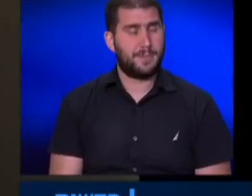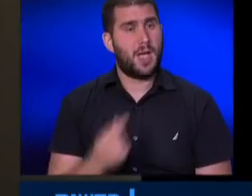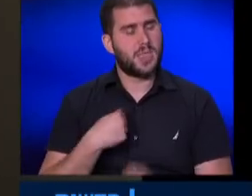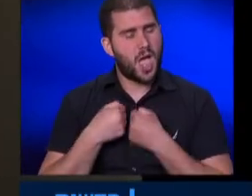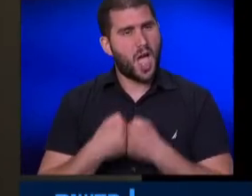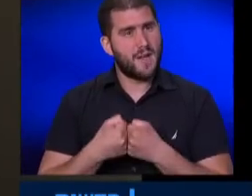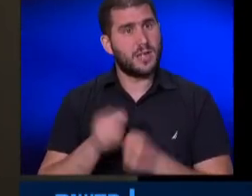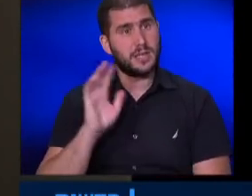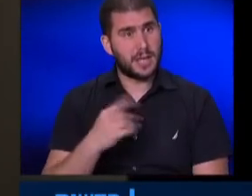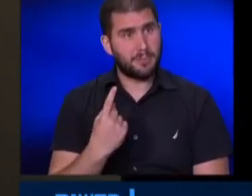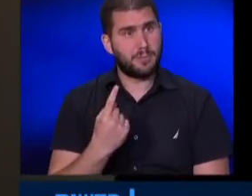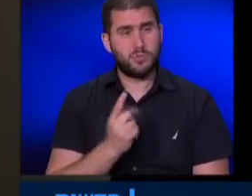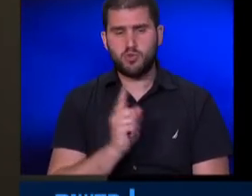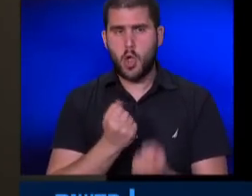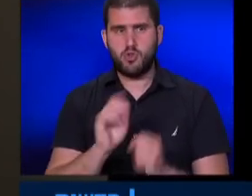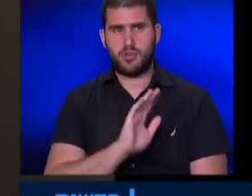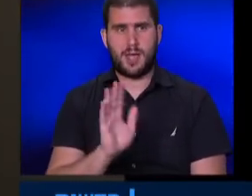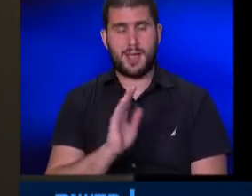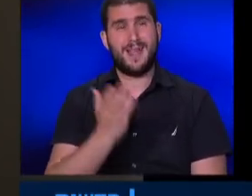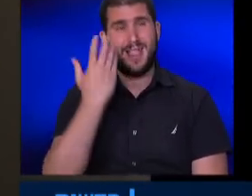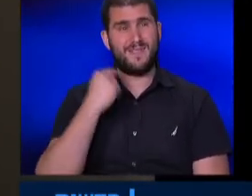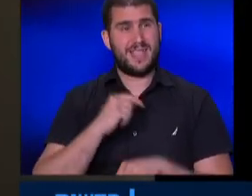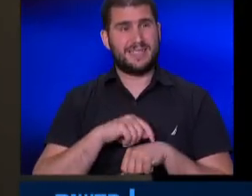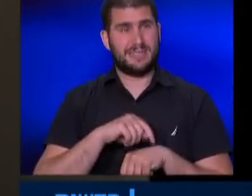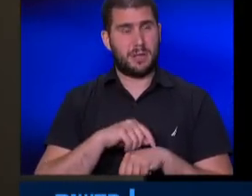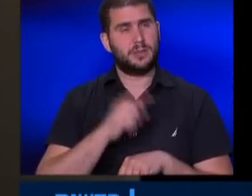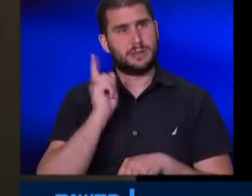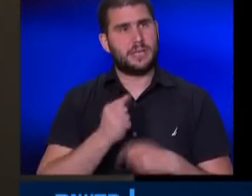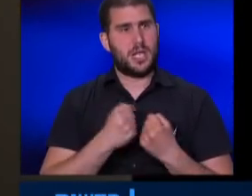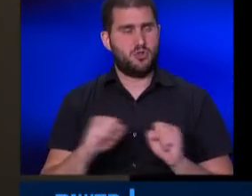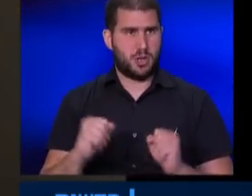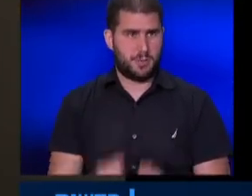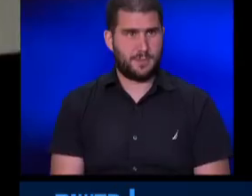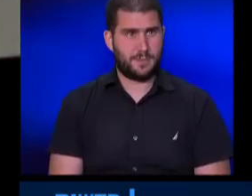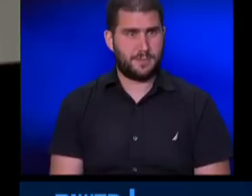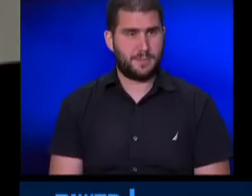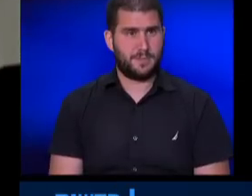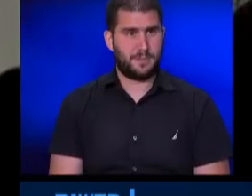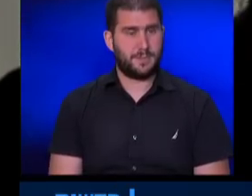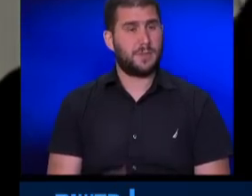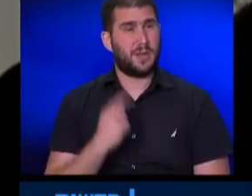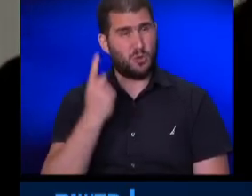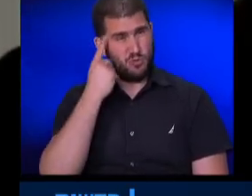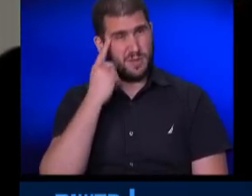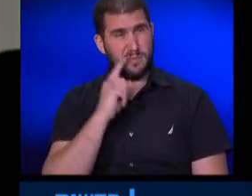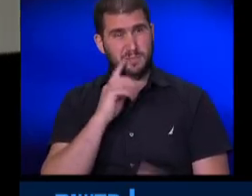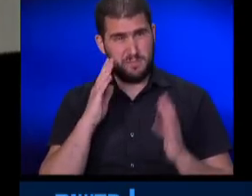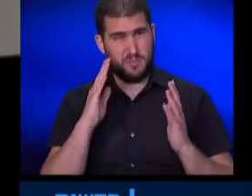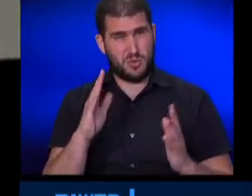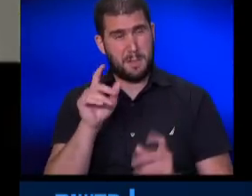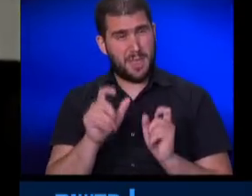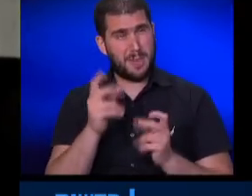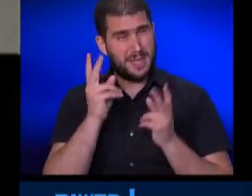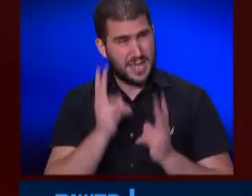אוהב גם שהוא לא ישתחרר לפני הזמן שהוא אמור להשתחרר. נראה לך שבשנה בן